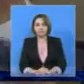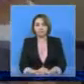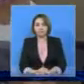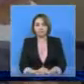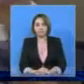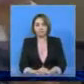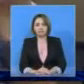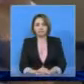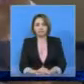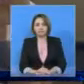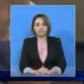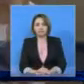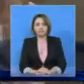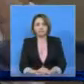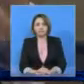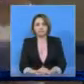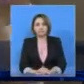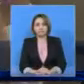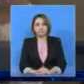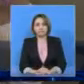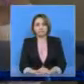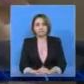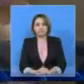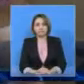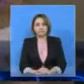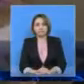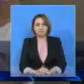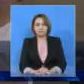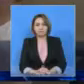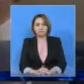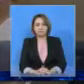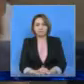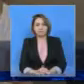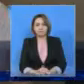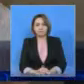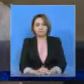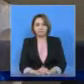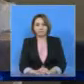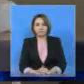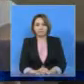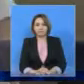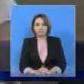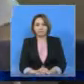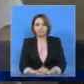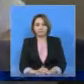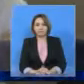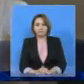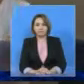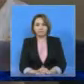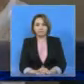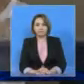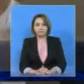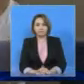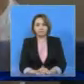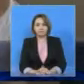как? Мне, говорит, очень нравится, говорит, здесь, говорит. Бывает, что мы не можем далеко уехать, там семейные проблемы, а здесь уже рядом,